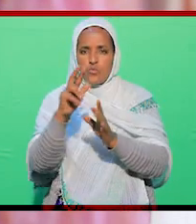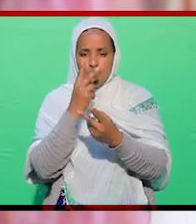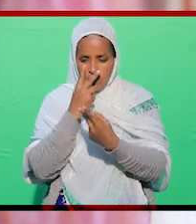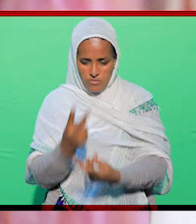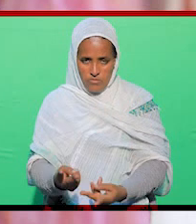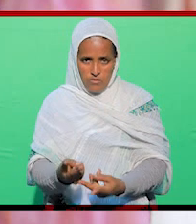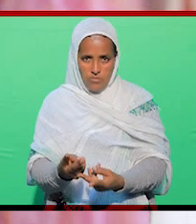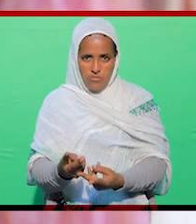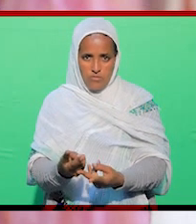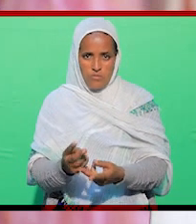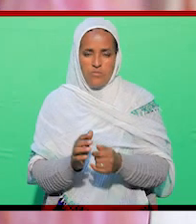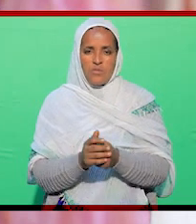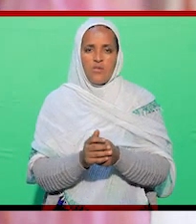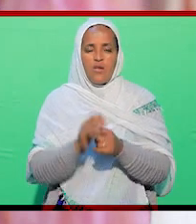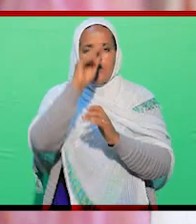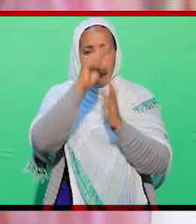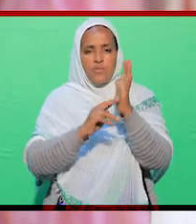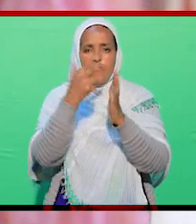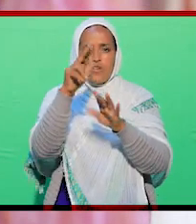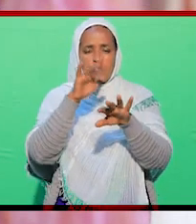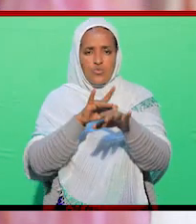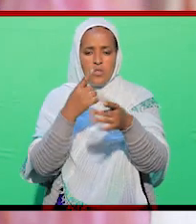ትንቢተ ሄኖክ ምዕራፍ 13ን ስንመለከት